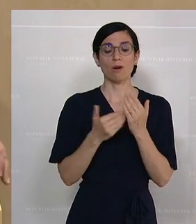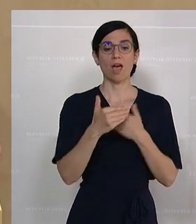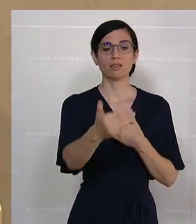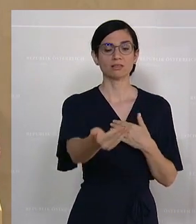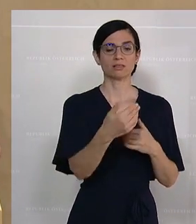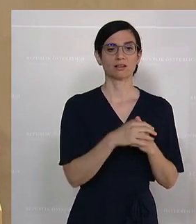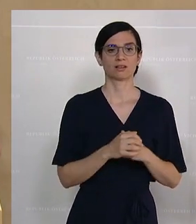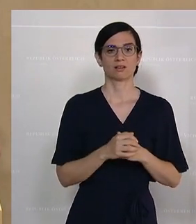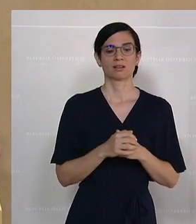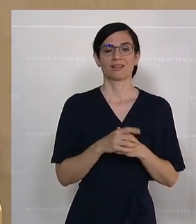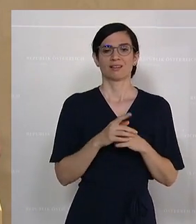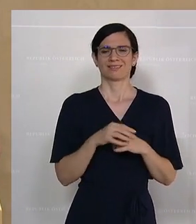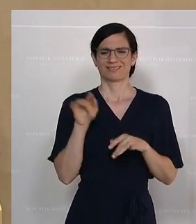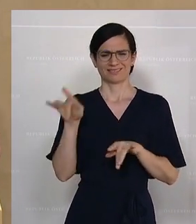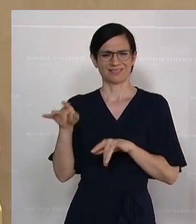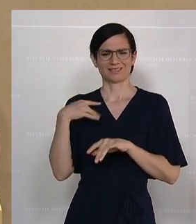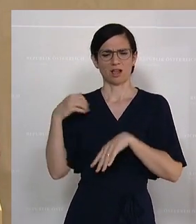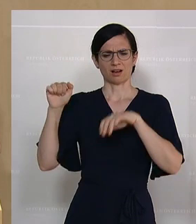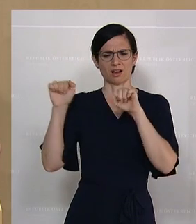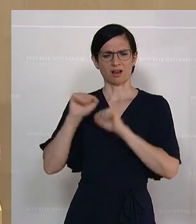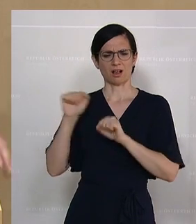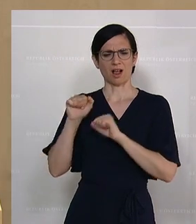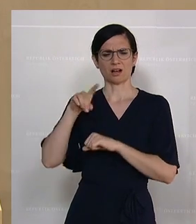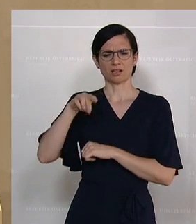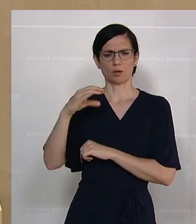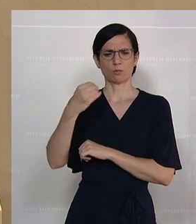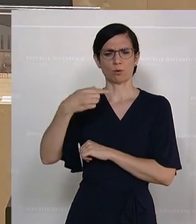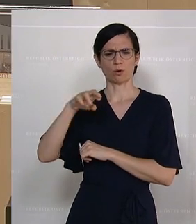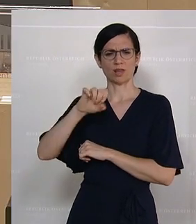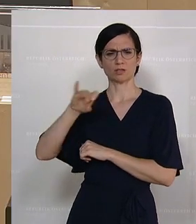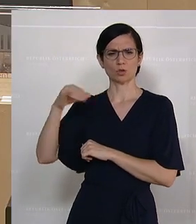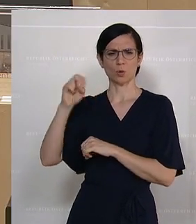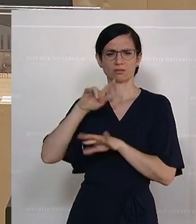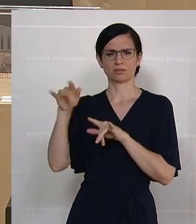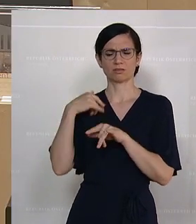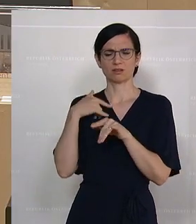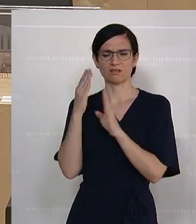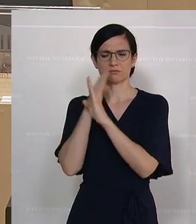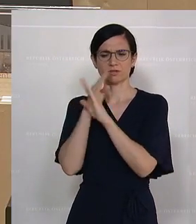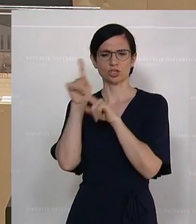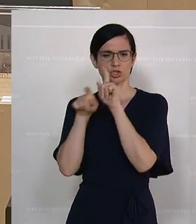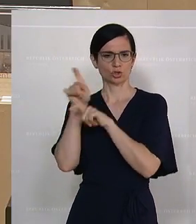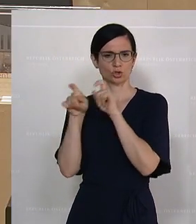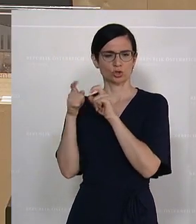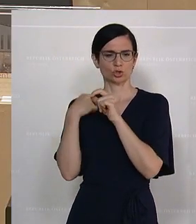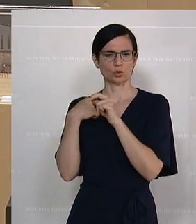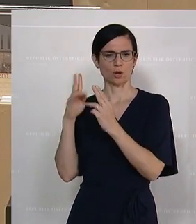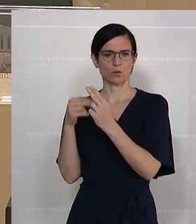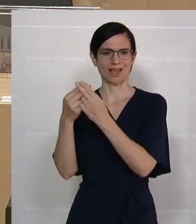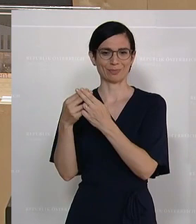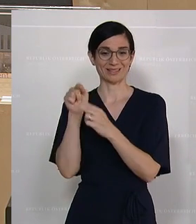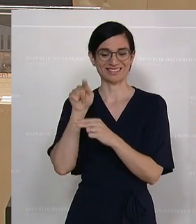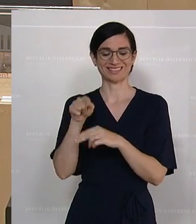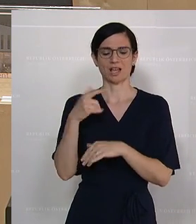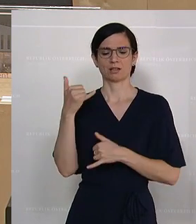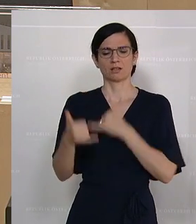weil die kalte progression das ist die schleichende steuererhöhung durch die gehaltsanpassungen die kalte progression wird seit